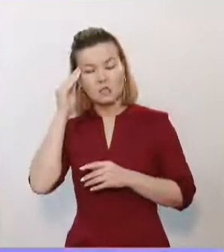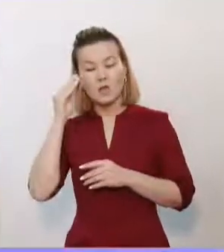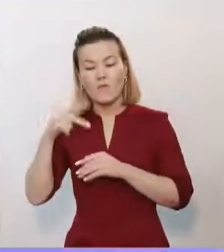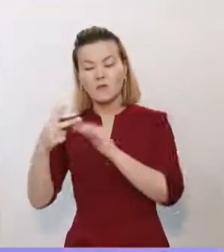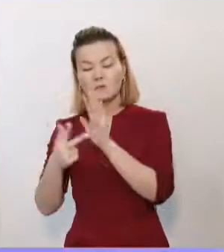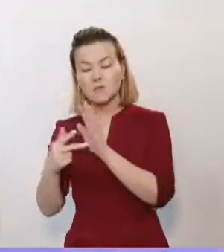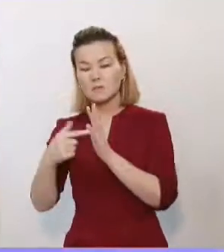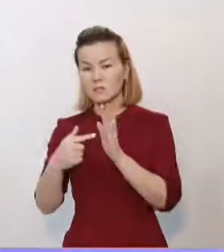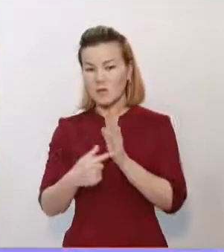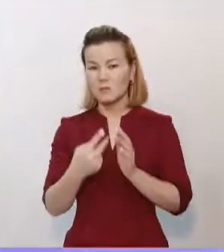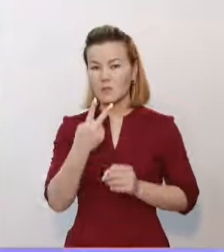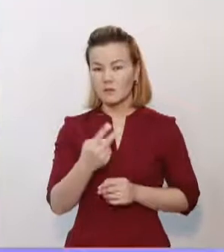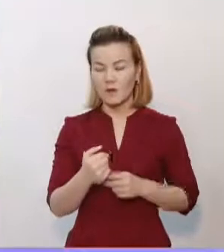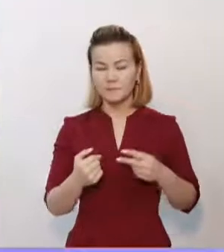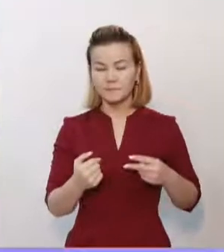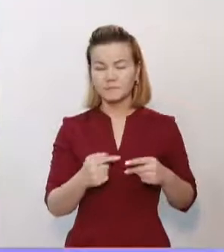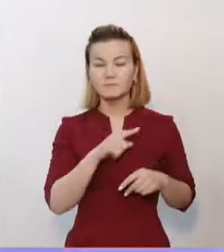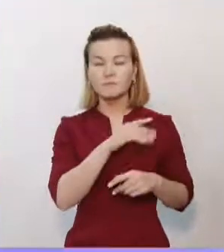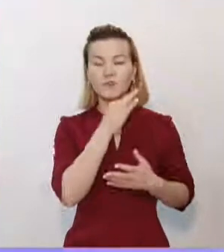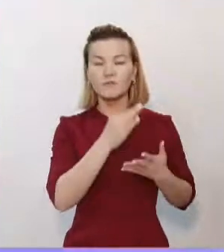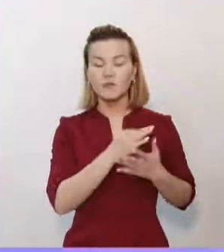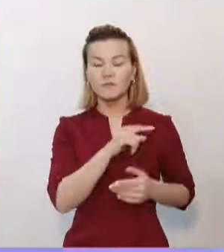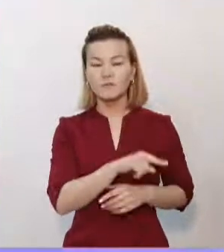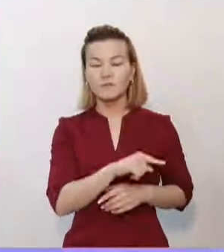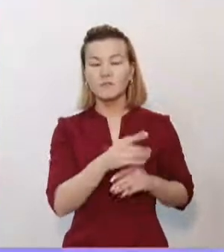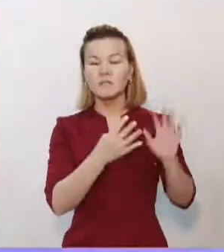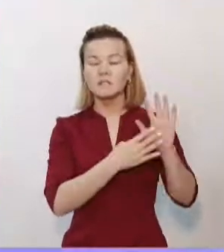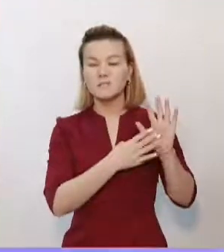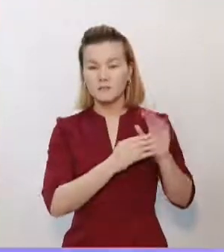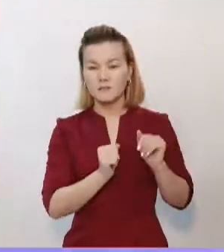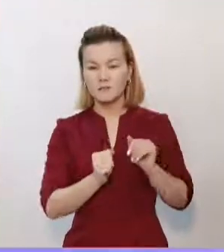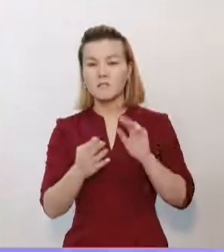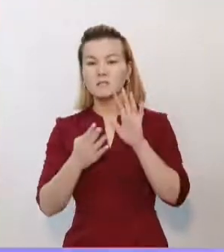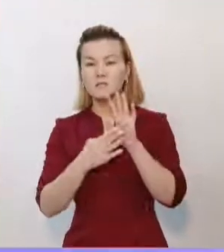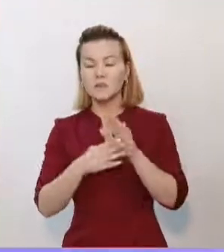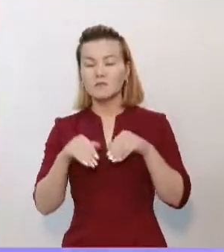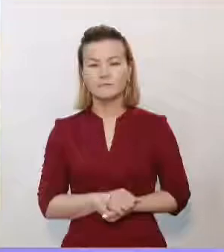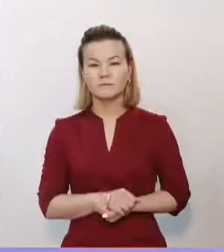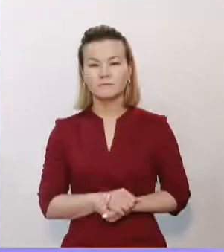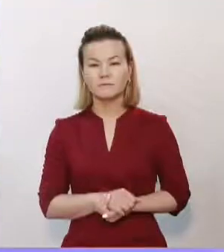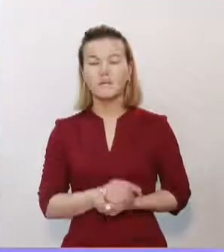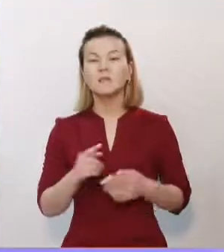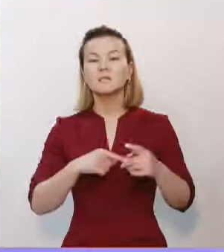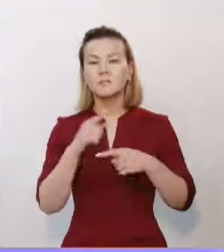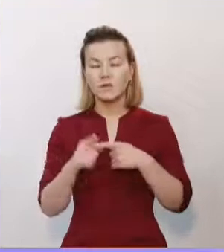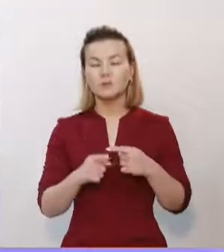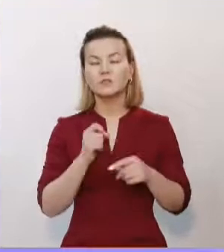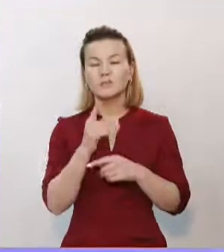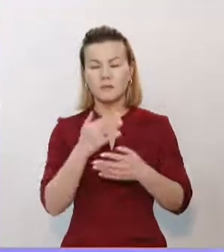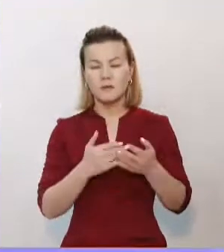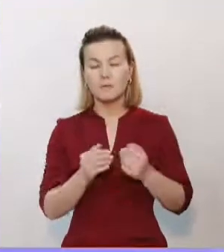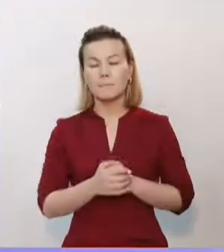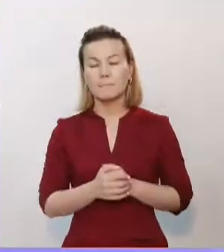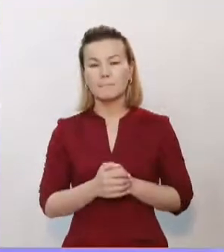2. За кустами спрятались 9 зайчиков. Следующее